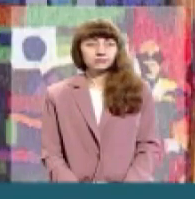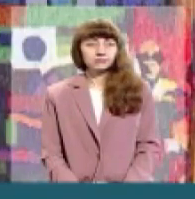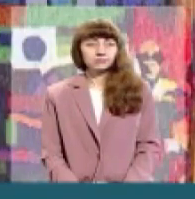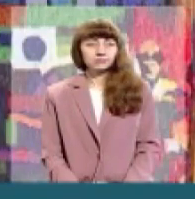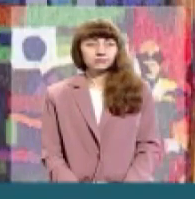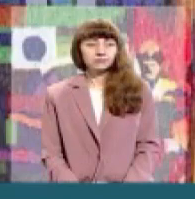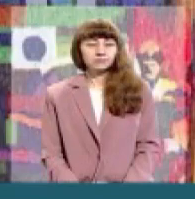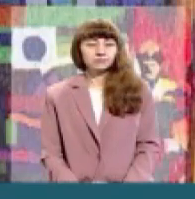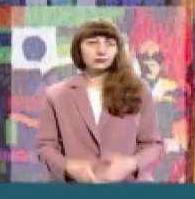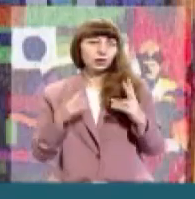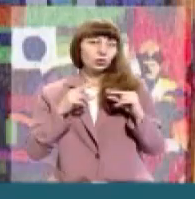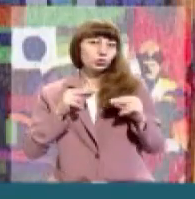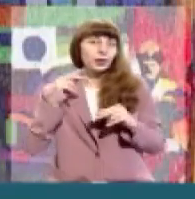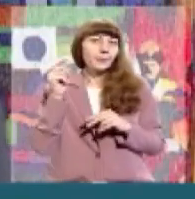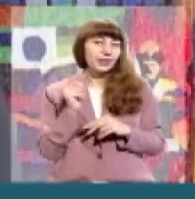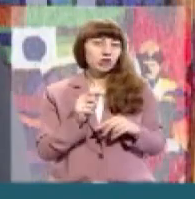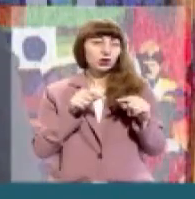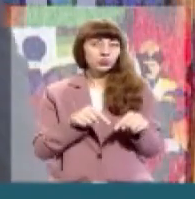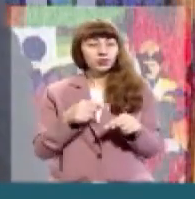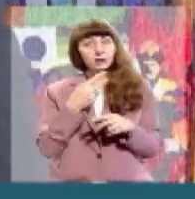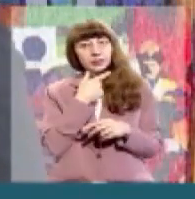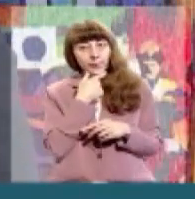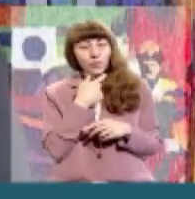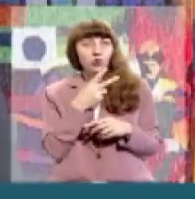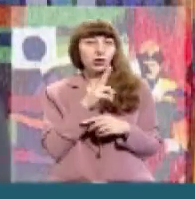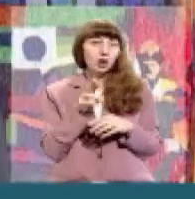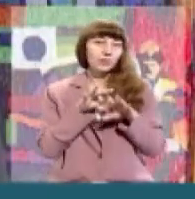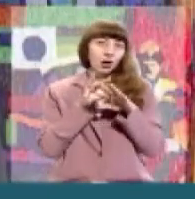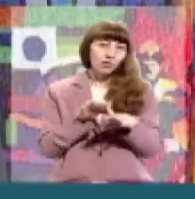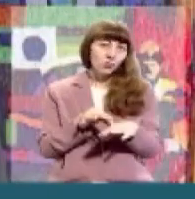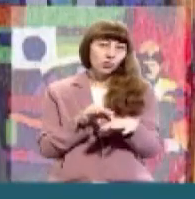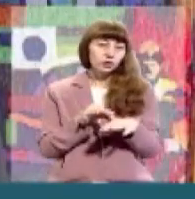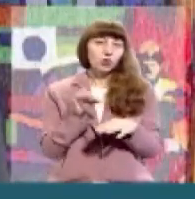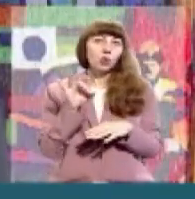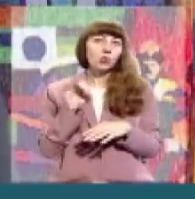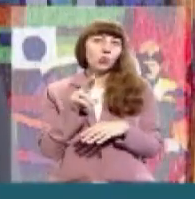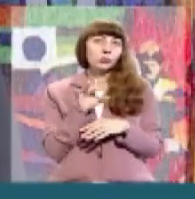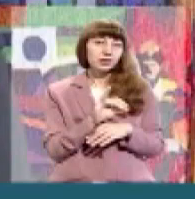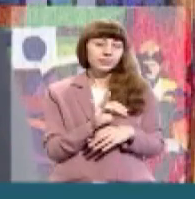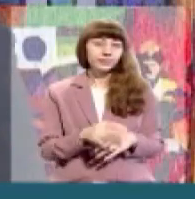сабаққа қатысады. Сонымен қатар тағы да басқа да іс-шараларға қатыса алады.